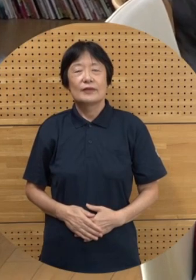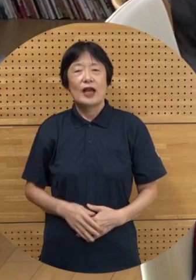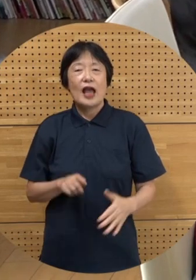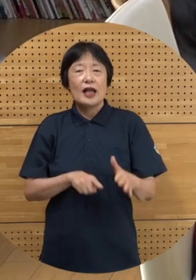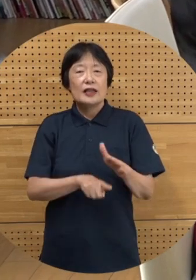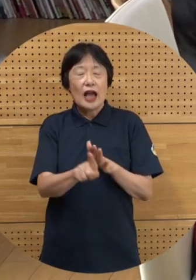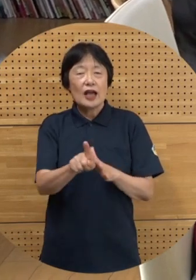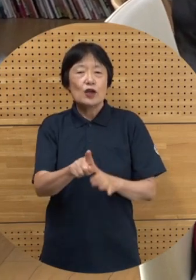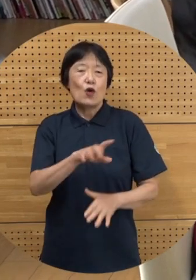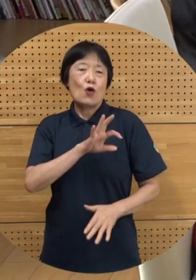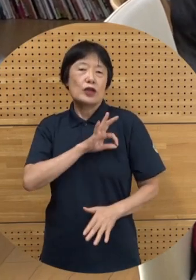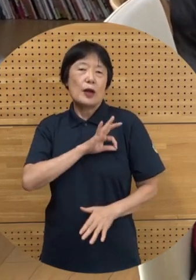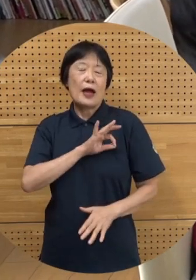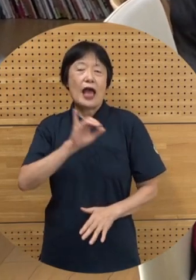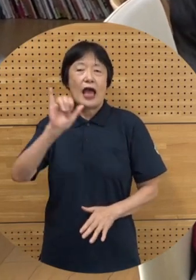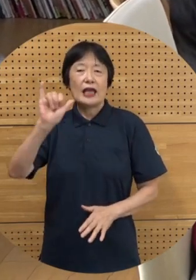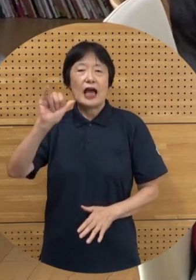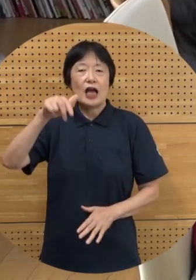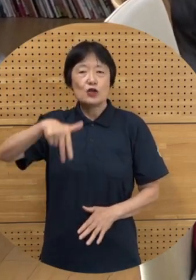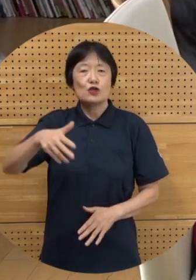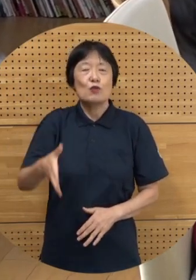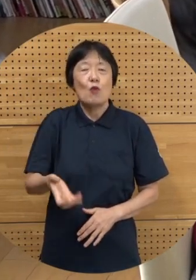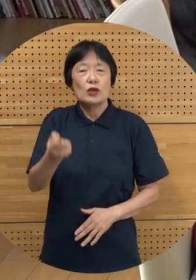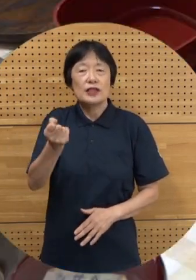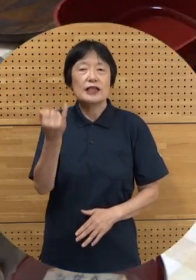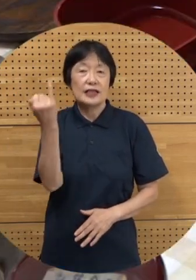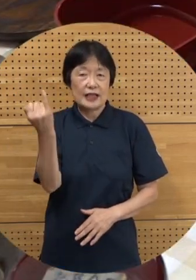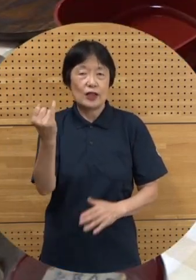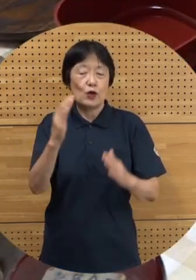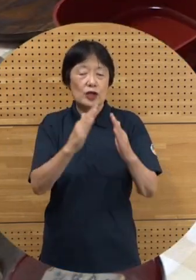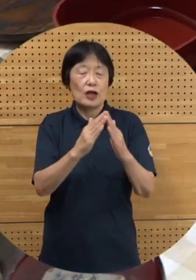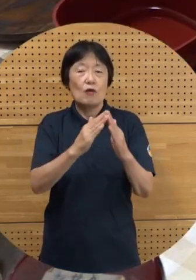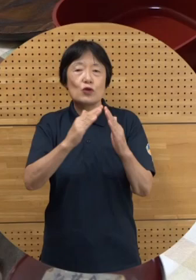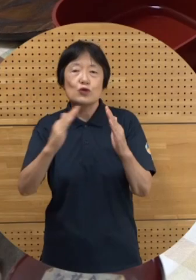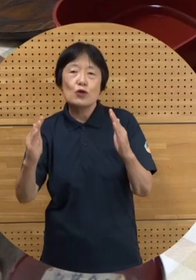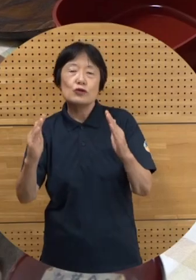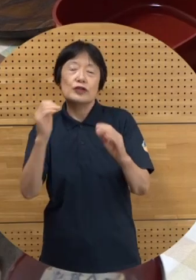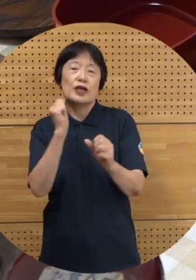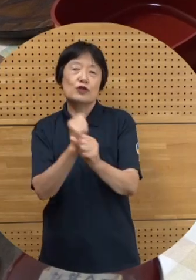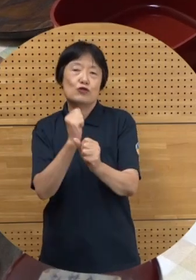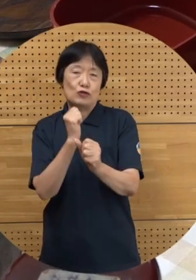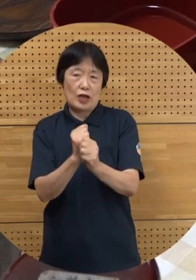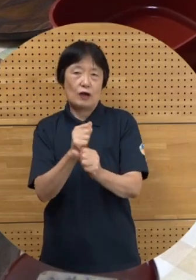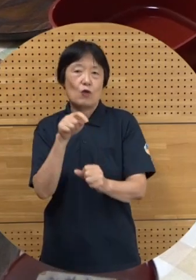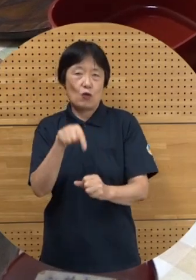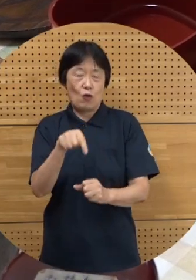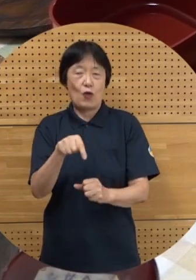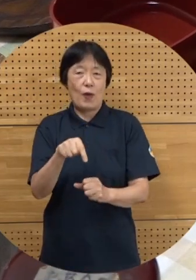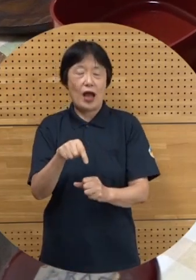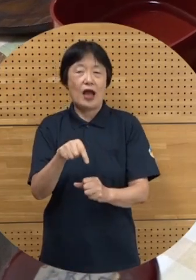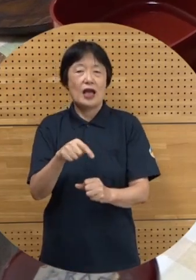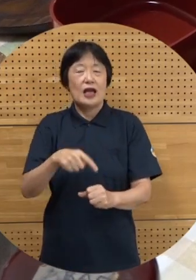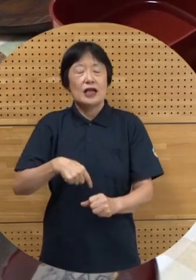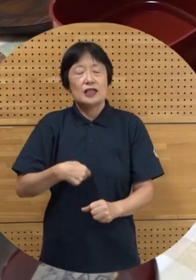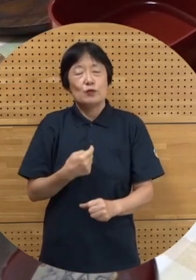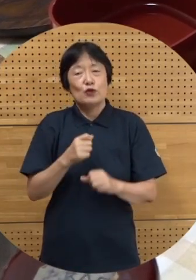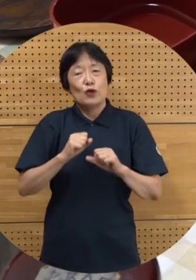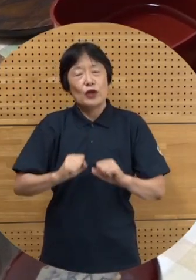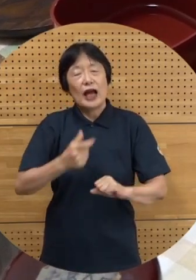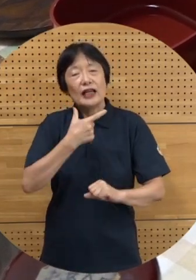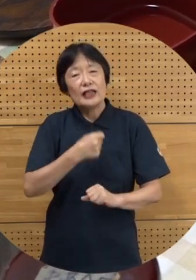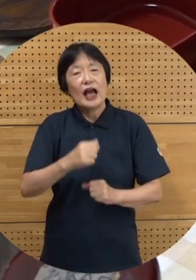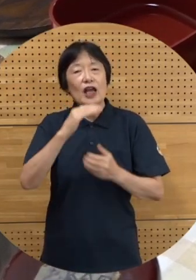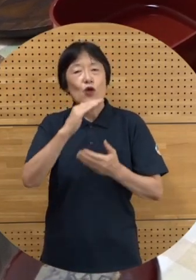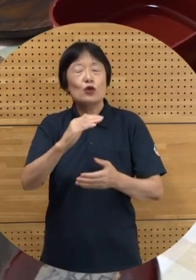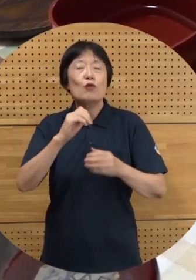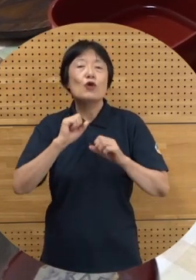代表の安持雅子さんの自宅を増築して作った集い場だんだんでは、自分がしたいことをして過